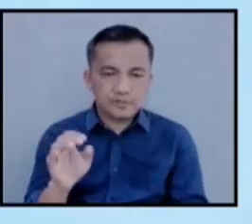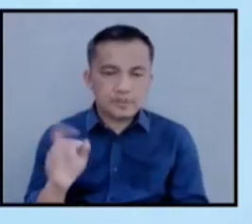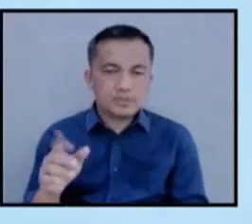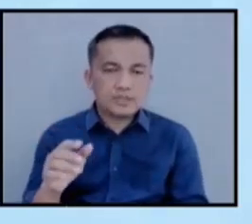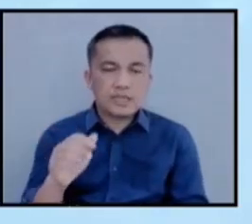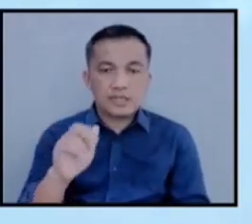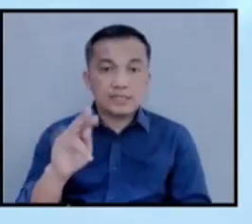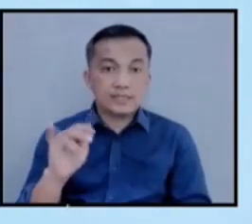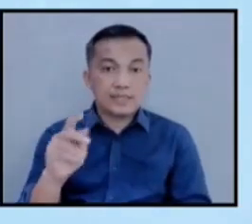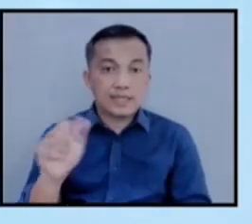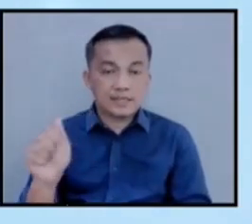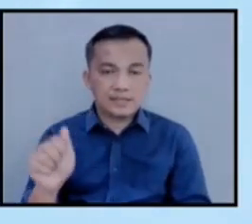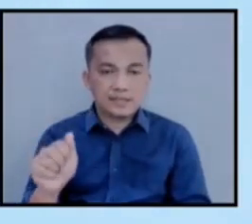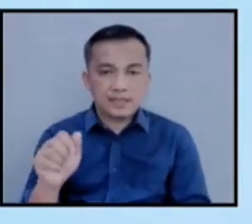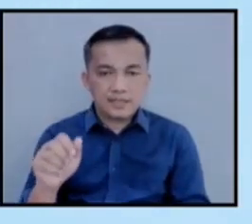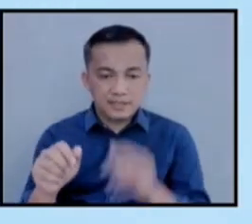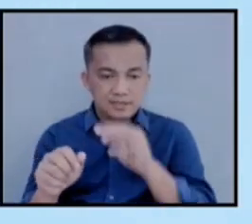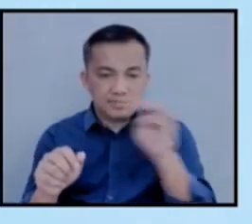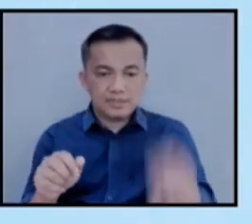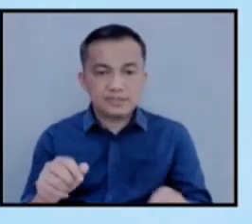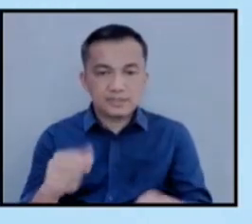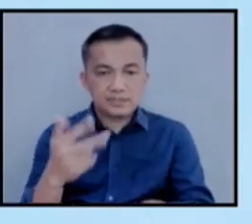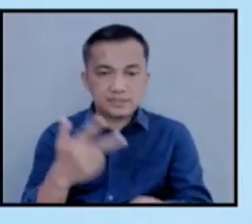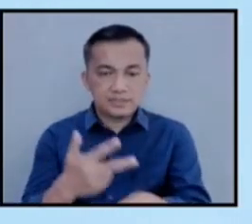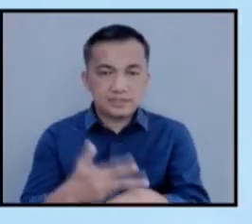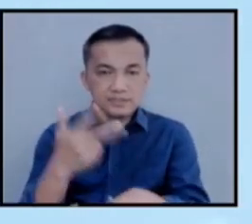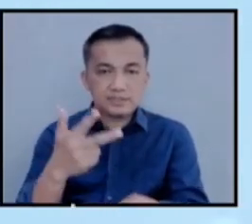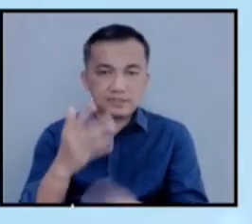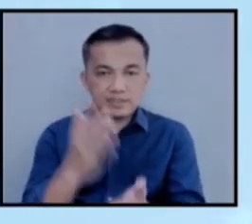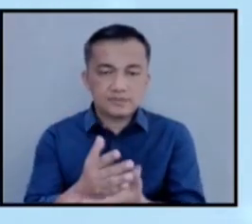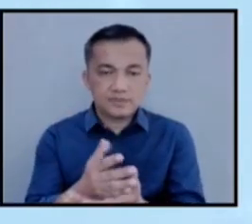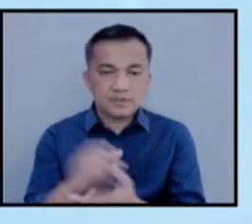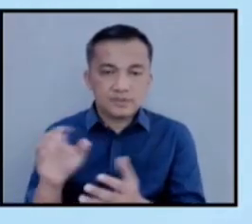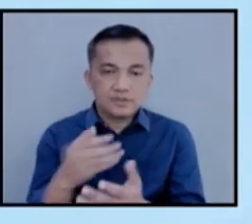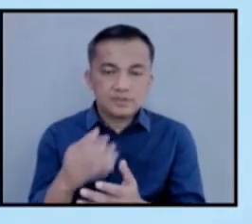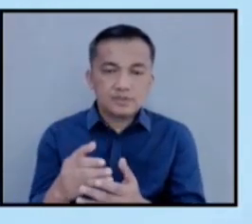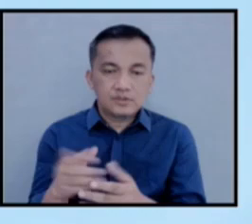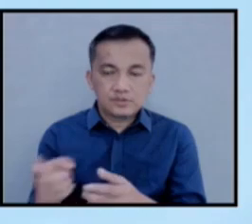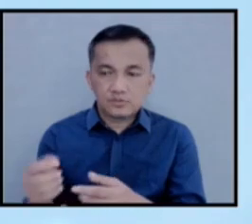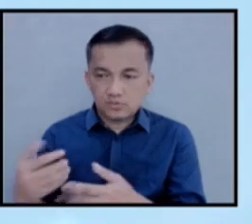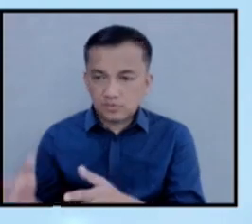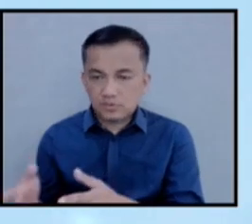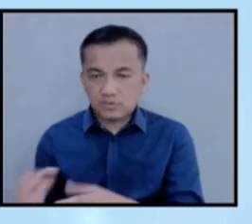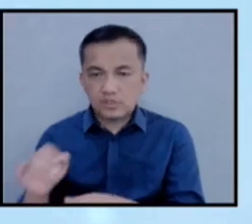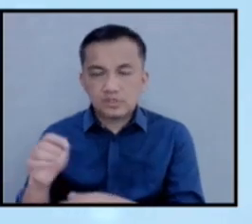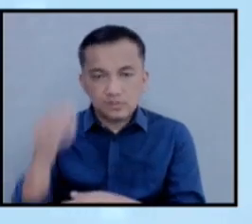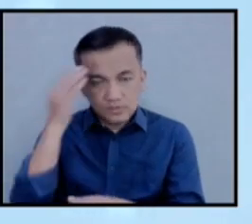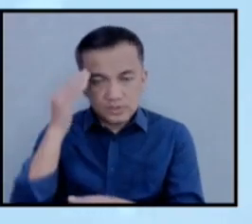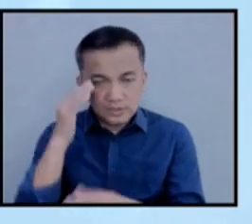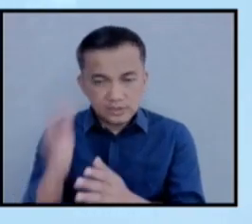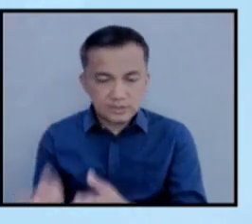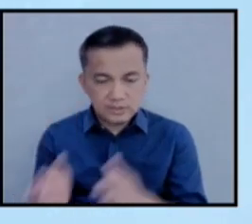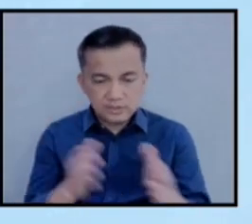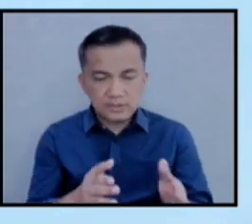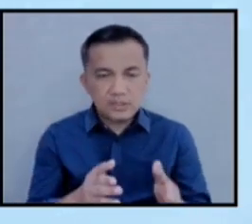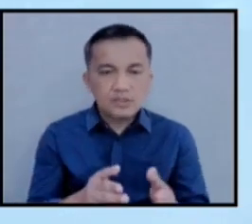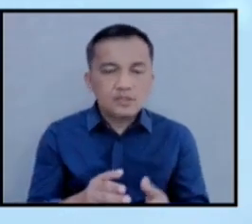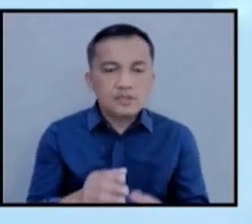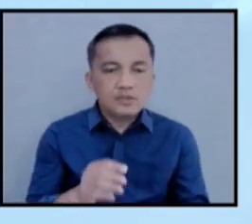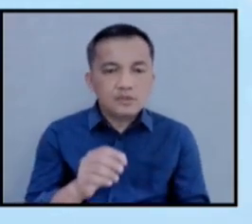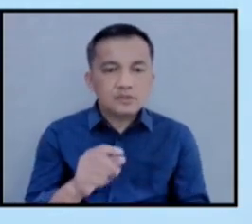Ang Manila ay ang third stop ng kanyang concert tour after holding it in Seoul, South Korea at Ho Chi Minh,